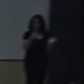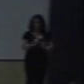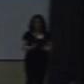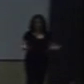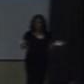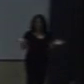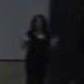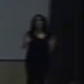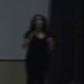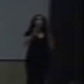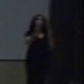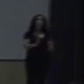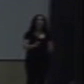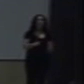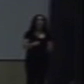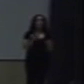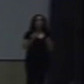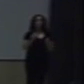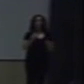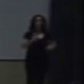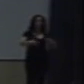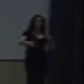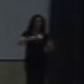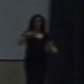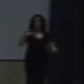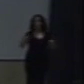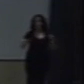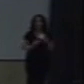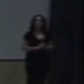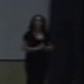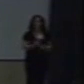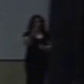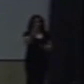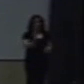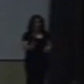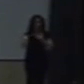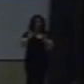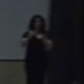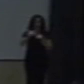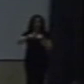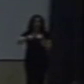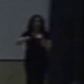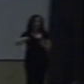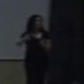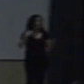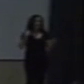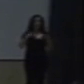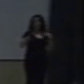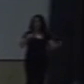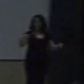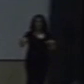que és molt plàstic per segons quins mitjans, que busquen una informació que sigui més espectacular i